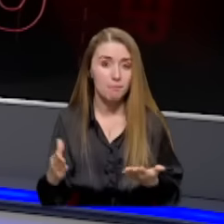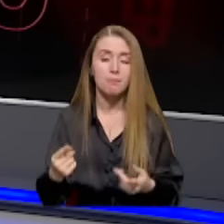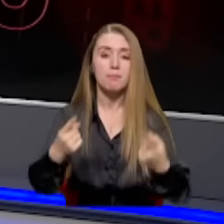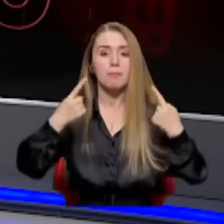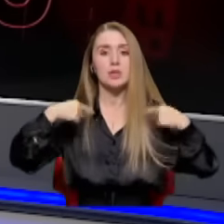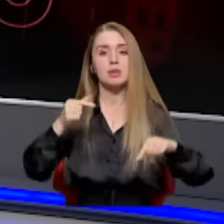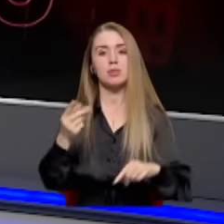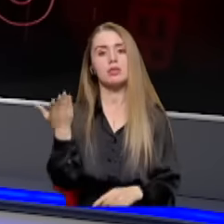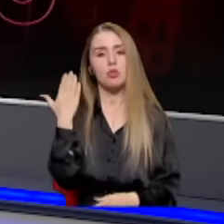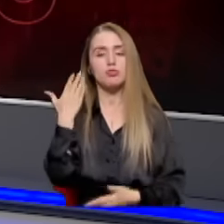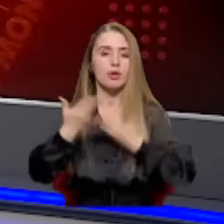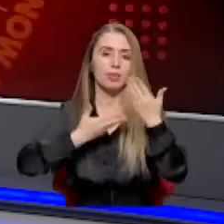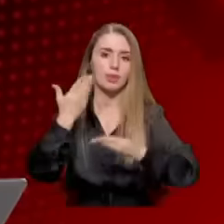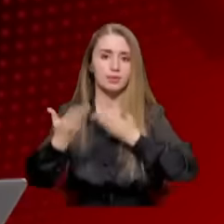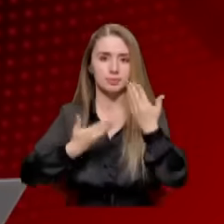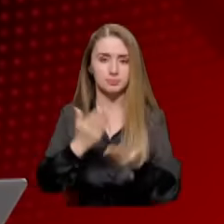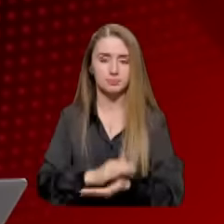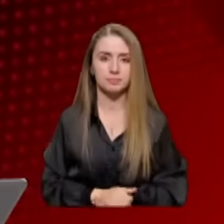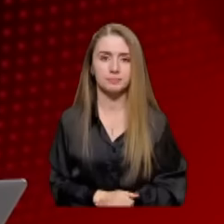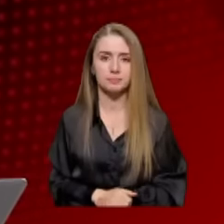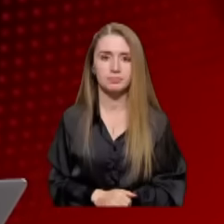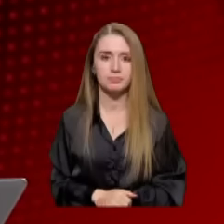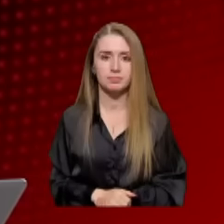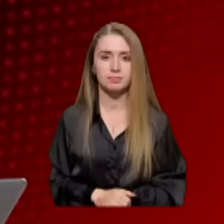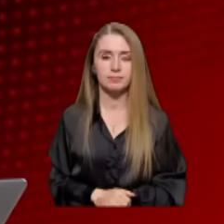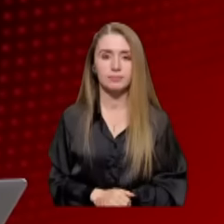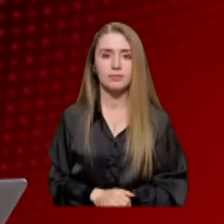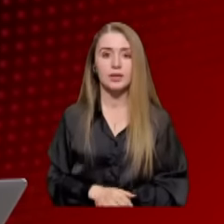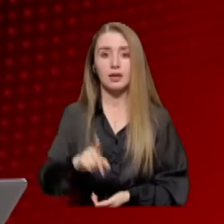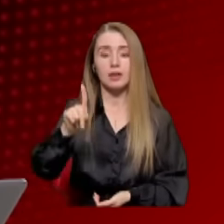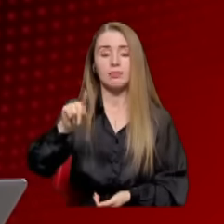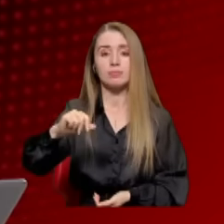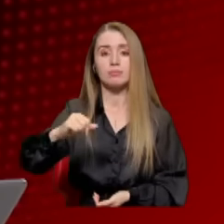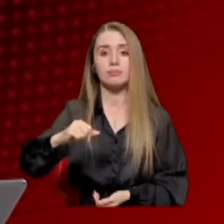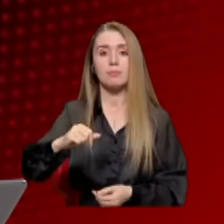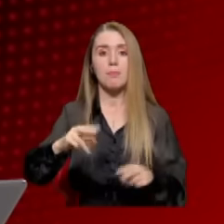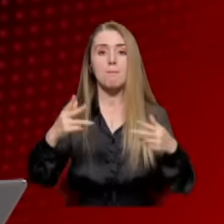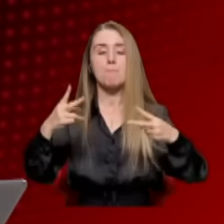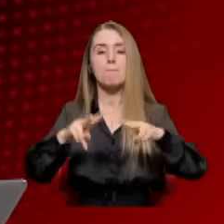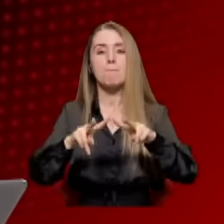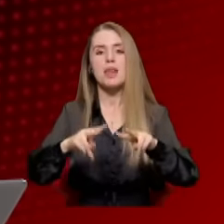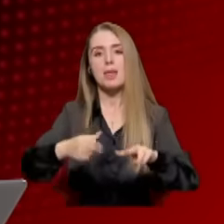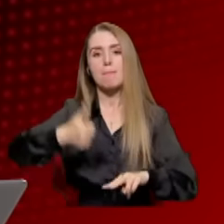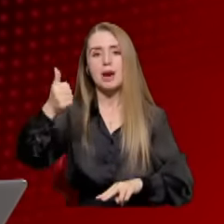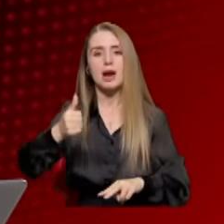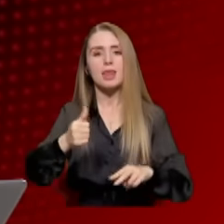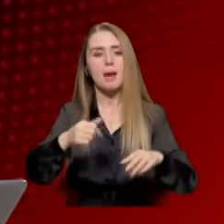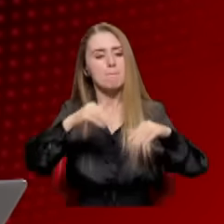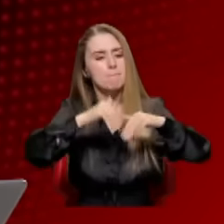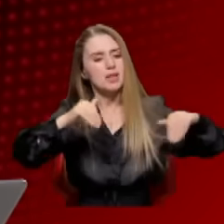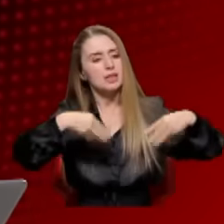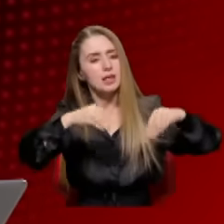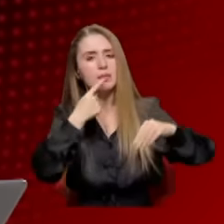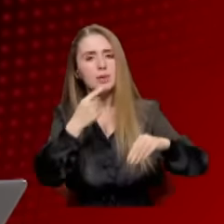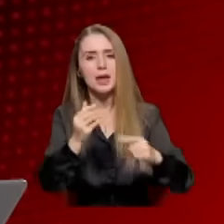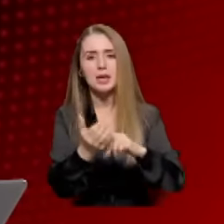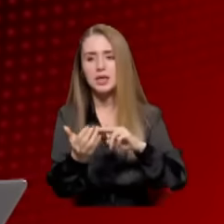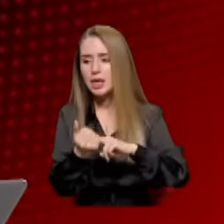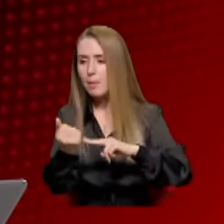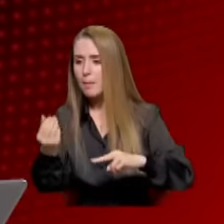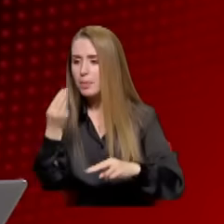biz biraz önce aktardık onu. Maliye Bakanlığı pide satıp hamur sattım diyen ya da kebap yedirip